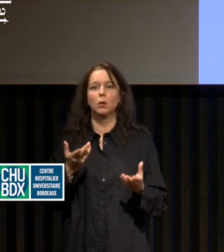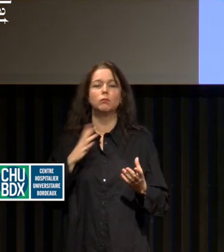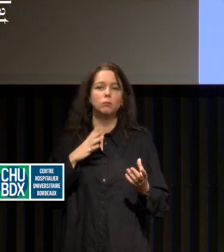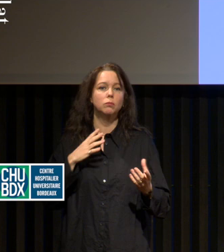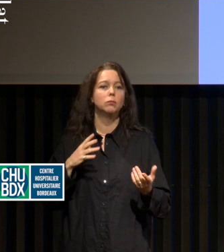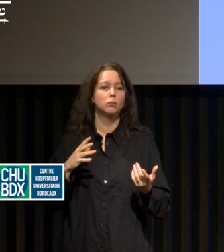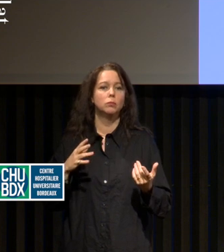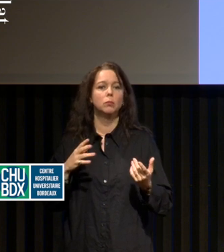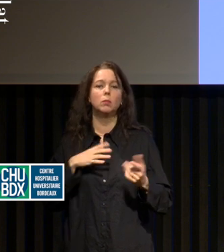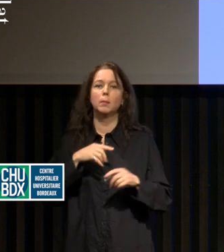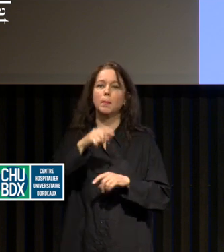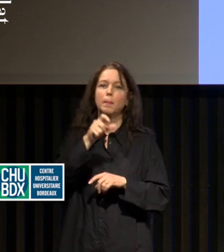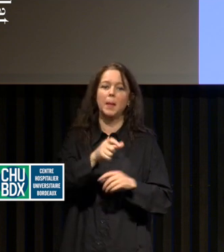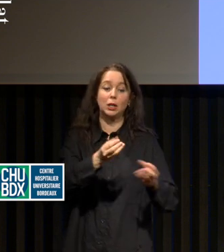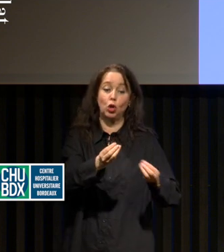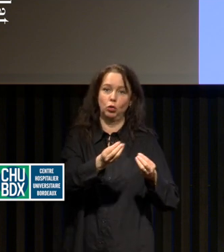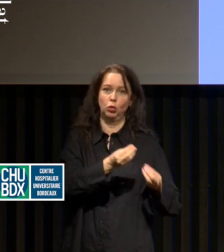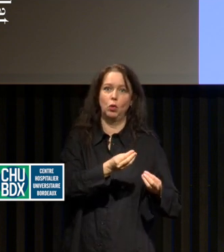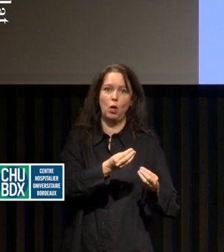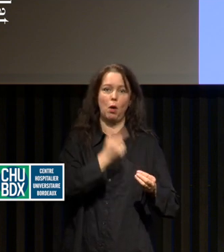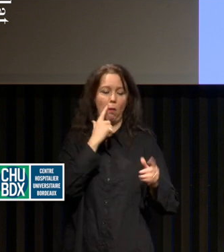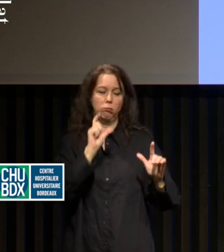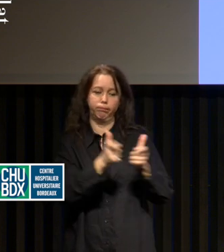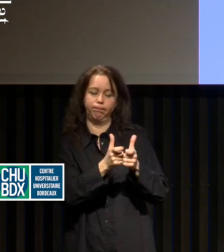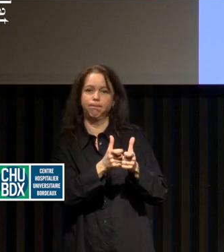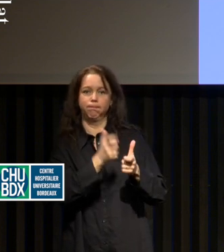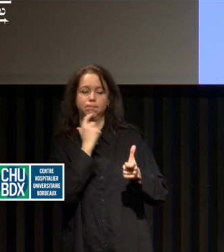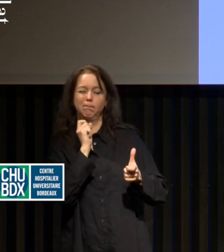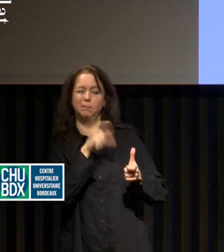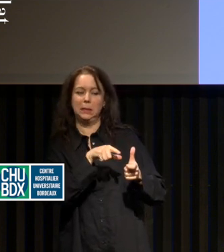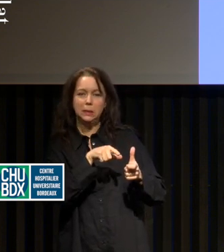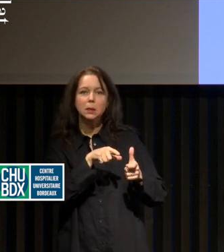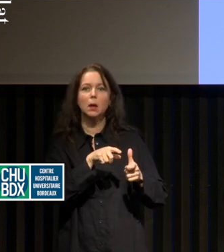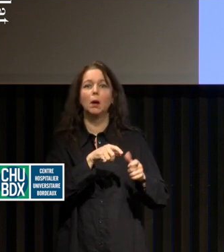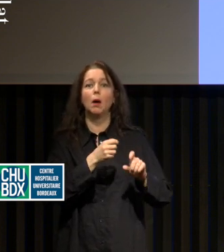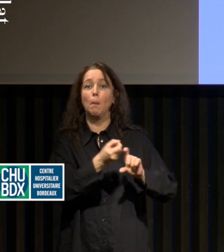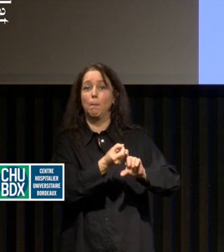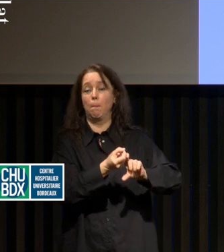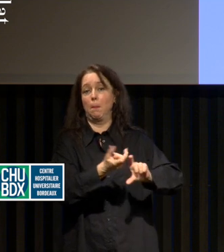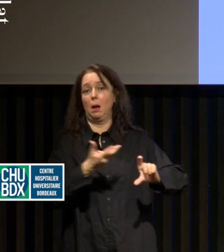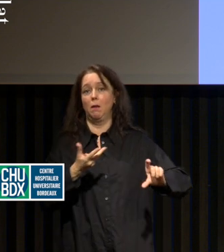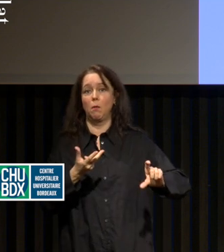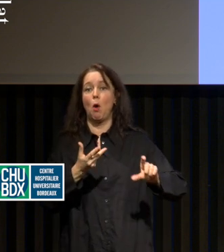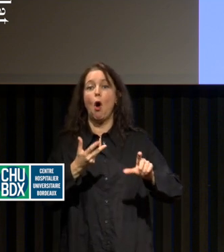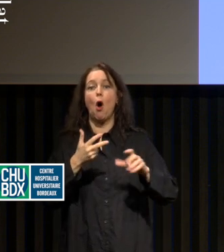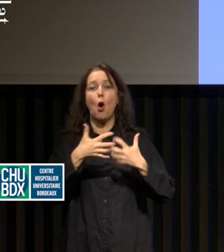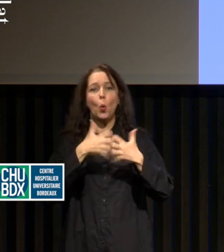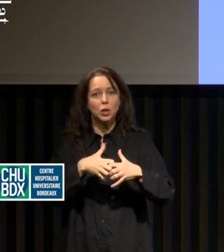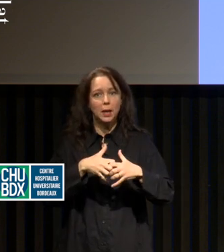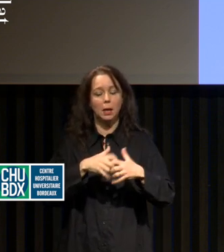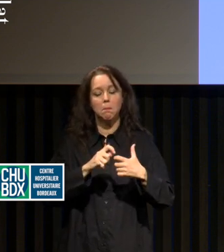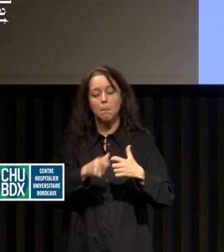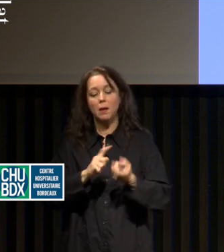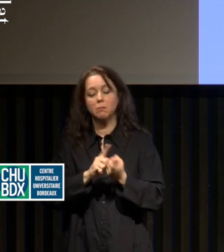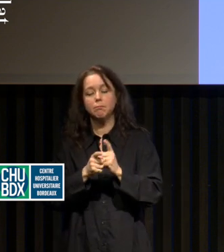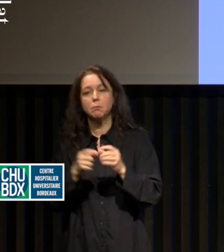a des donneurs qui sont très très bien caractérisés, et où les prélèvements sont congelés, encapsulés, et donc on